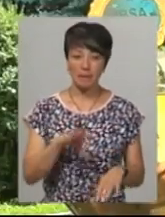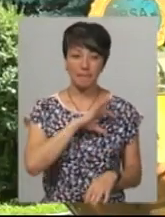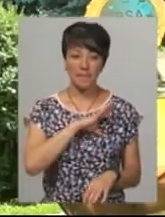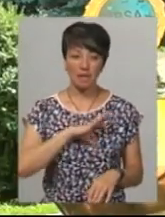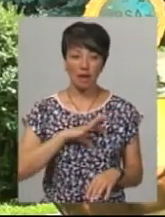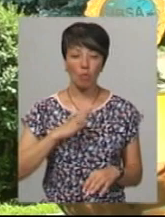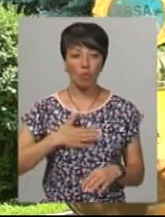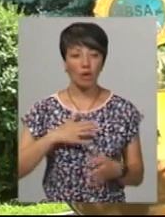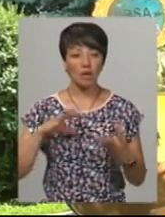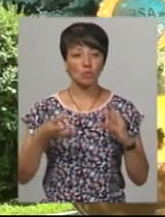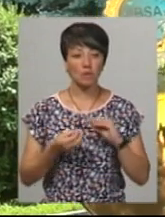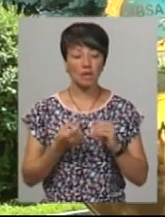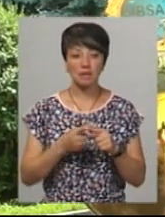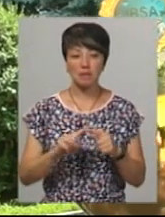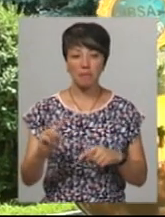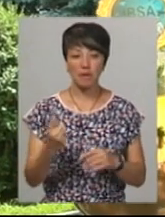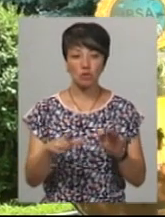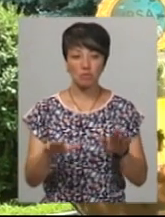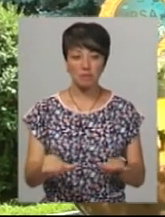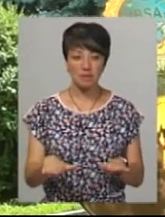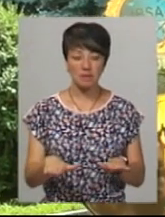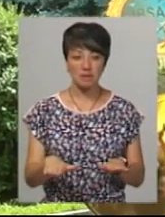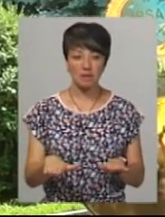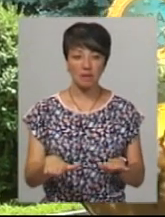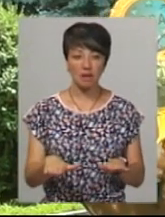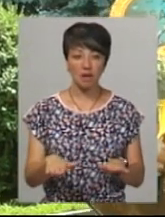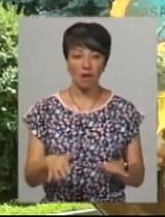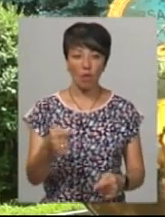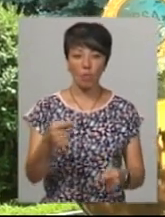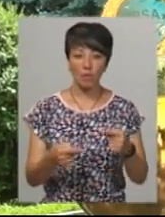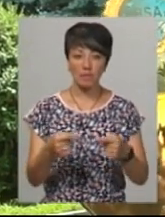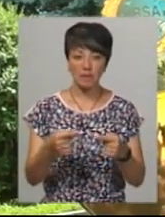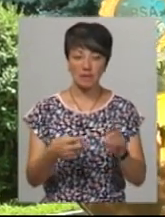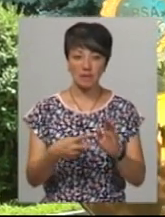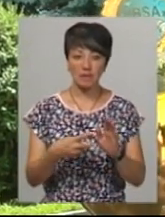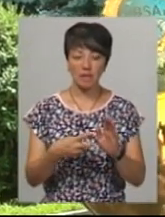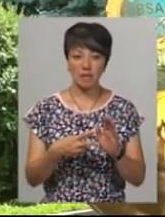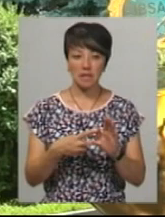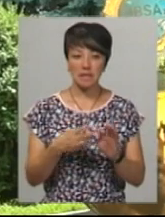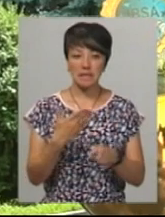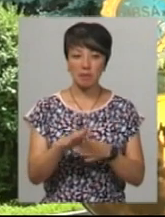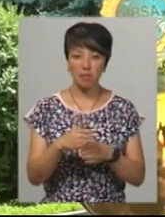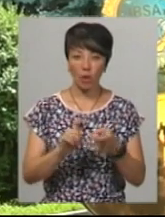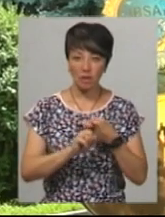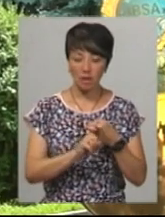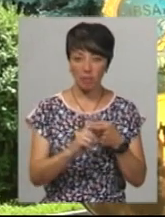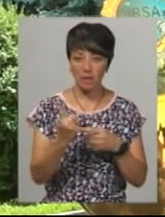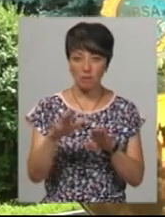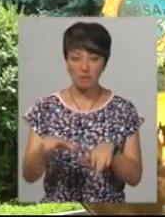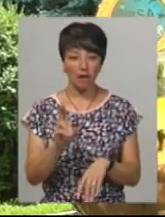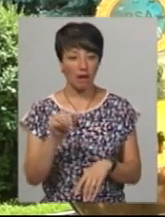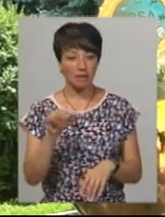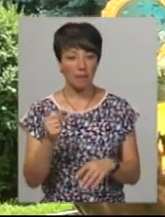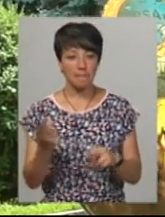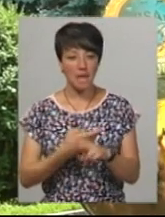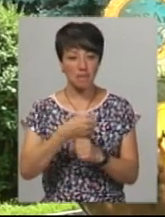Мої результати – це перше місце в поєдинку «Сіміконтакт», перше місце ката без